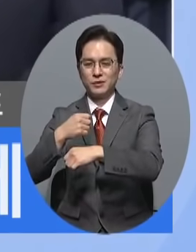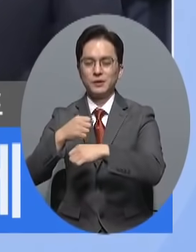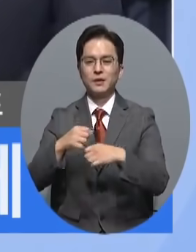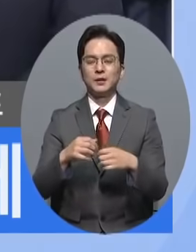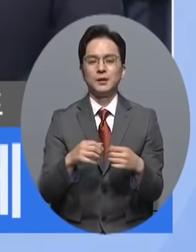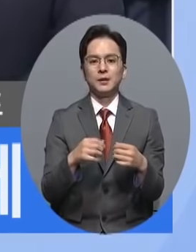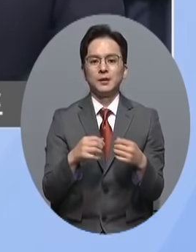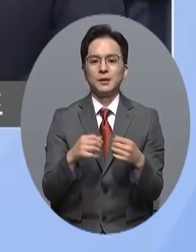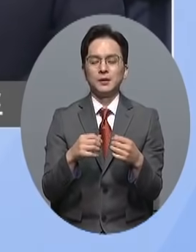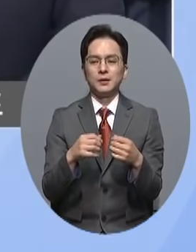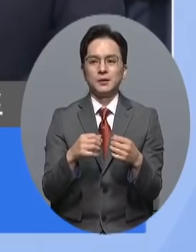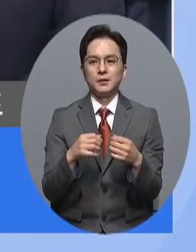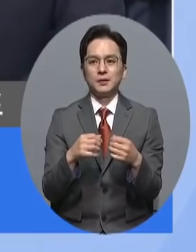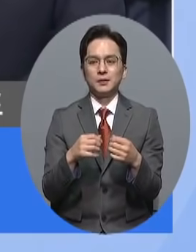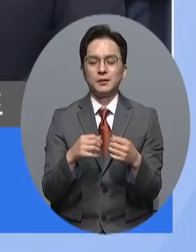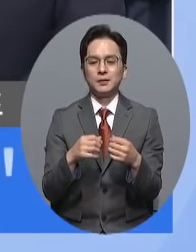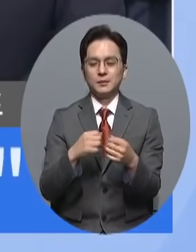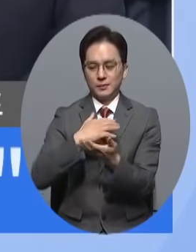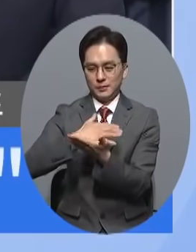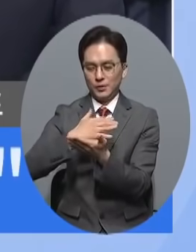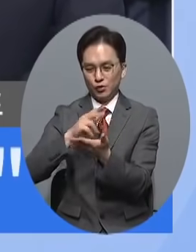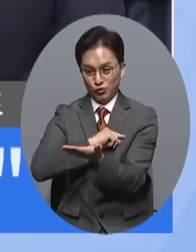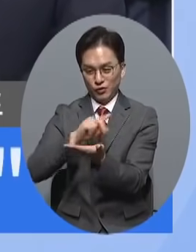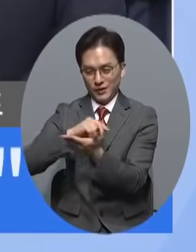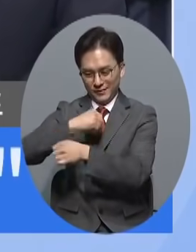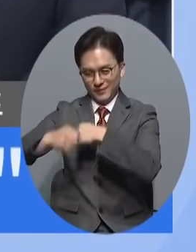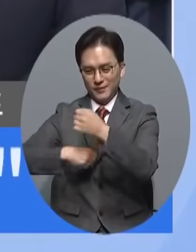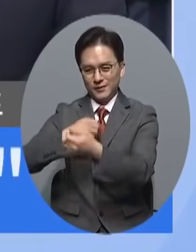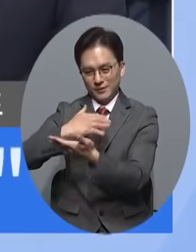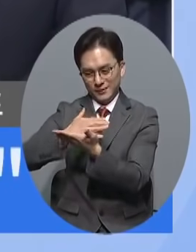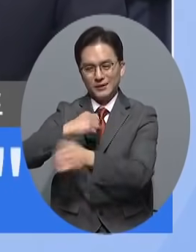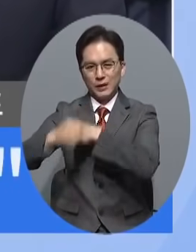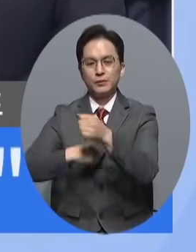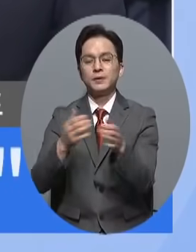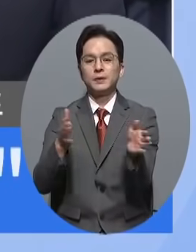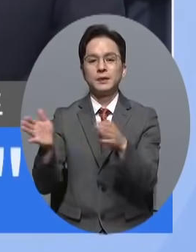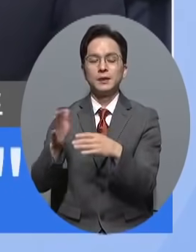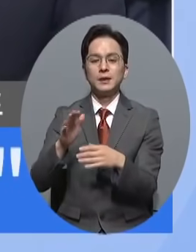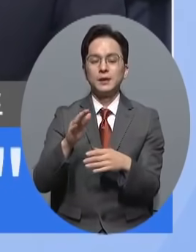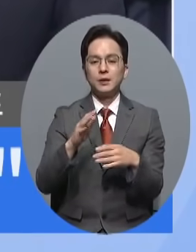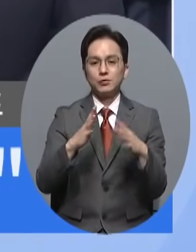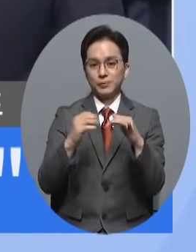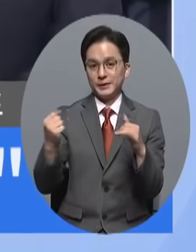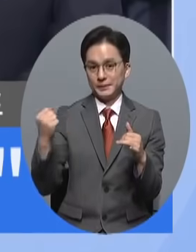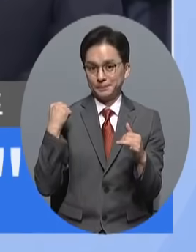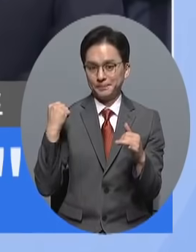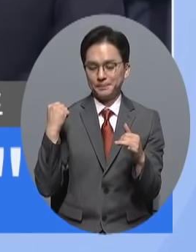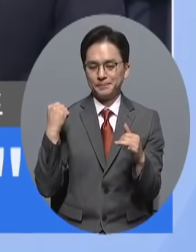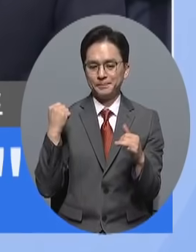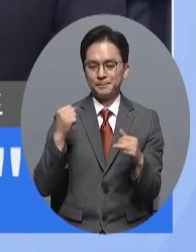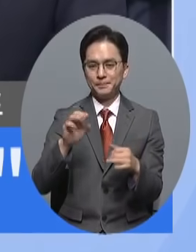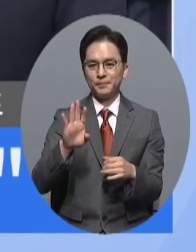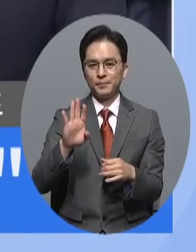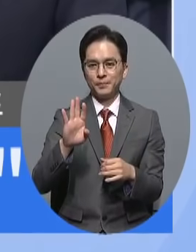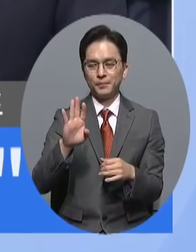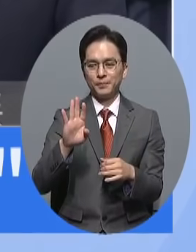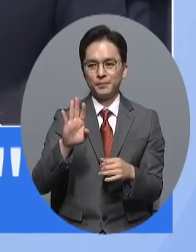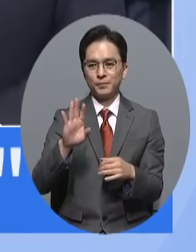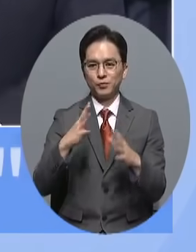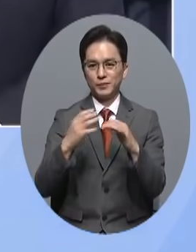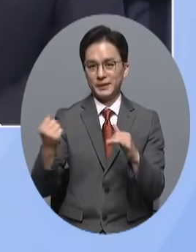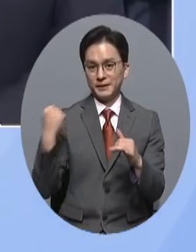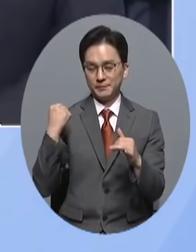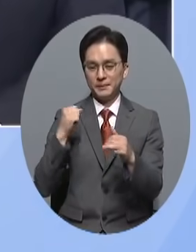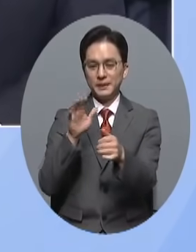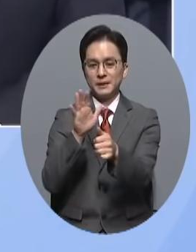이 국민의힘 입장에서는 보수를 구성하고 있는 이제 지지 기반, 그러니까 흔히들 두 가지 크게 분류를